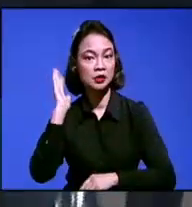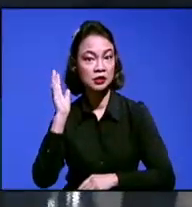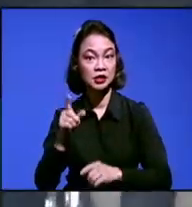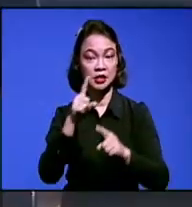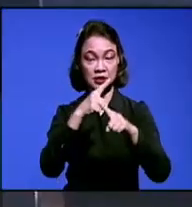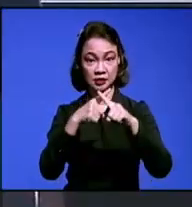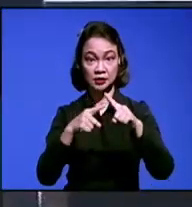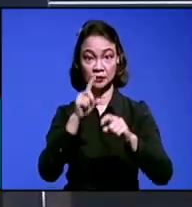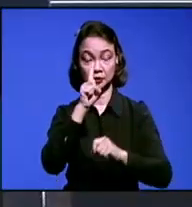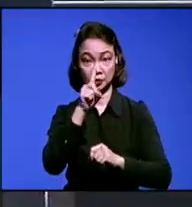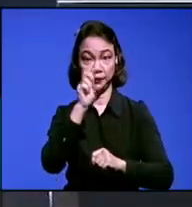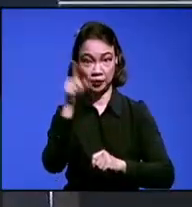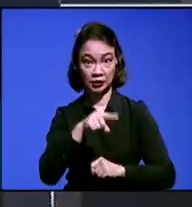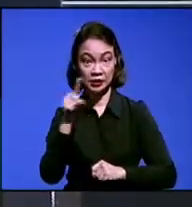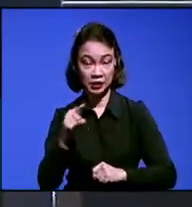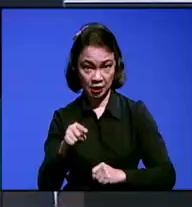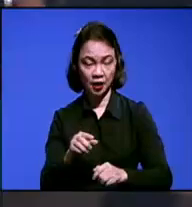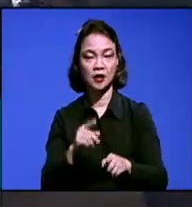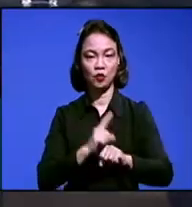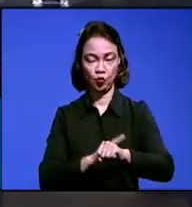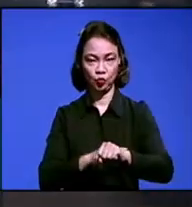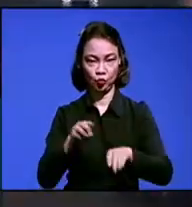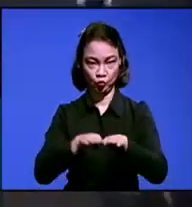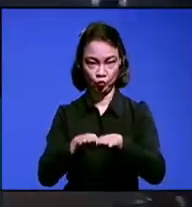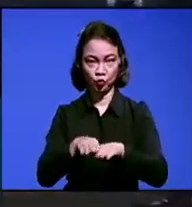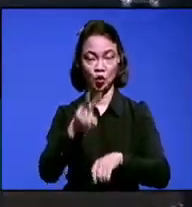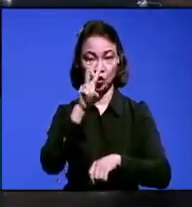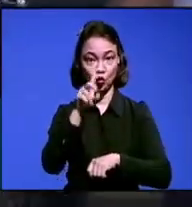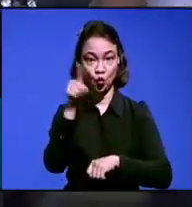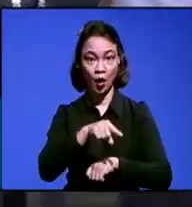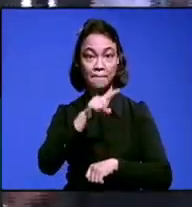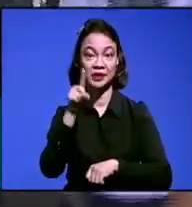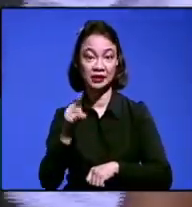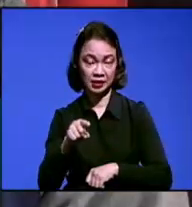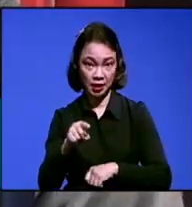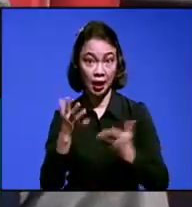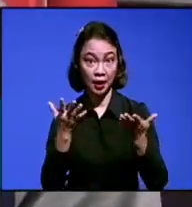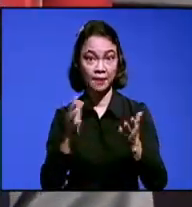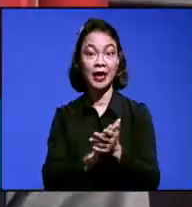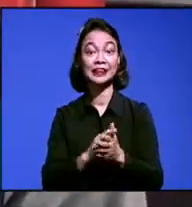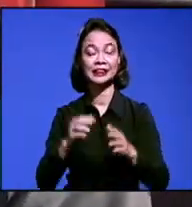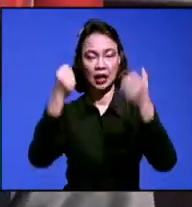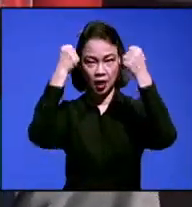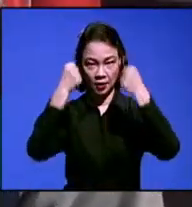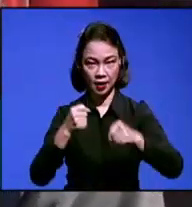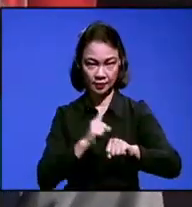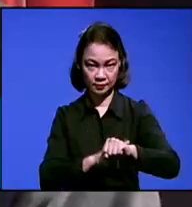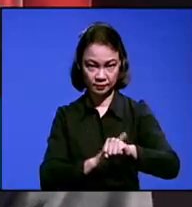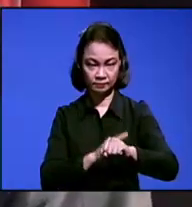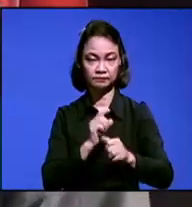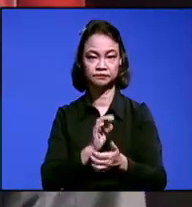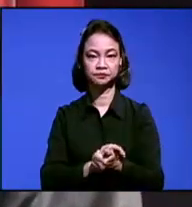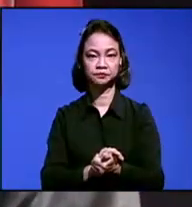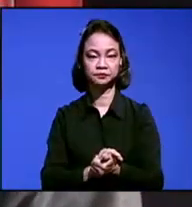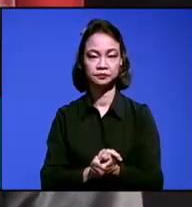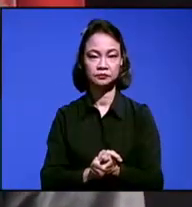tahanan dan masa integrasi dengan menjalani 2/3 tahanan. Terima kasih kepada Rutan